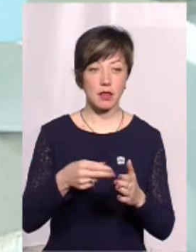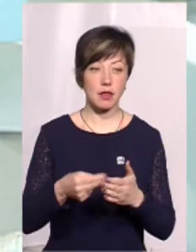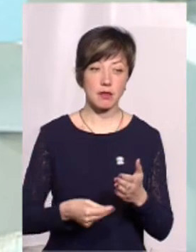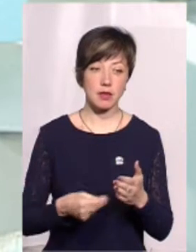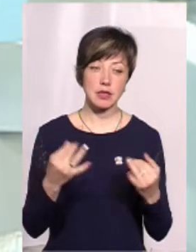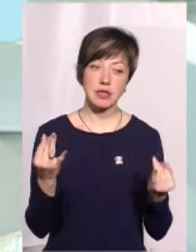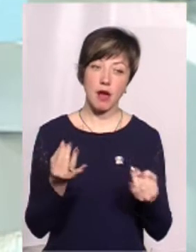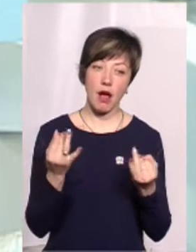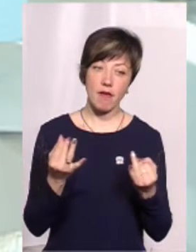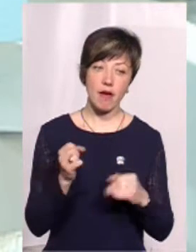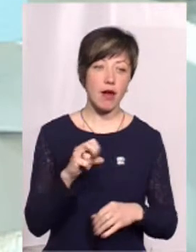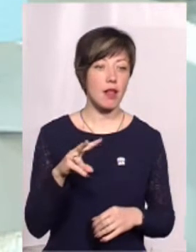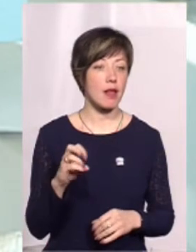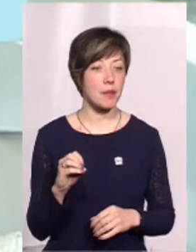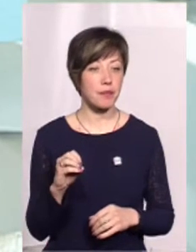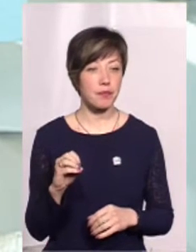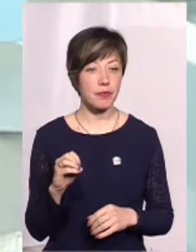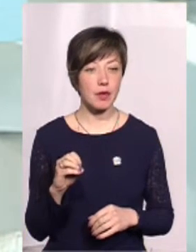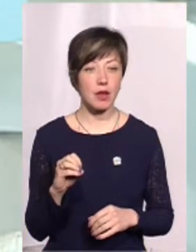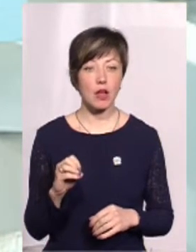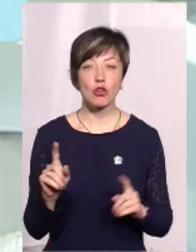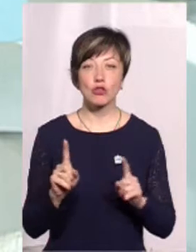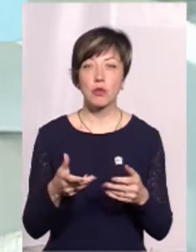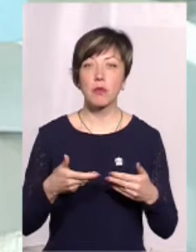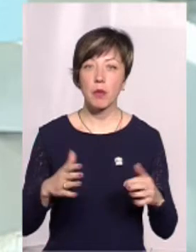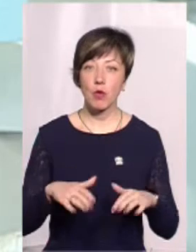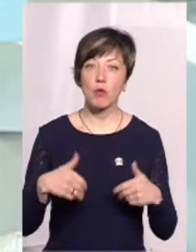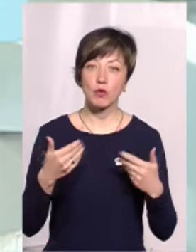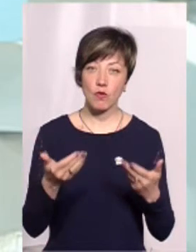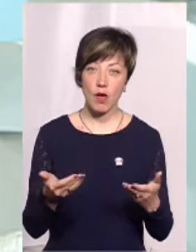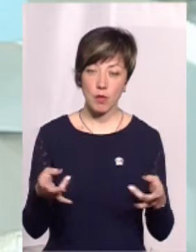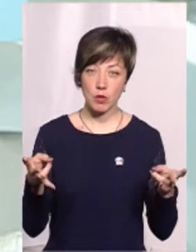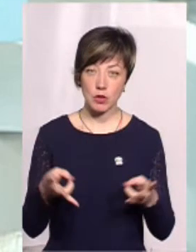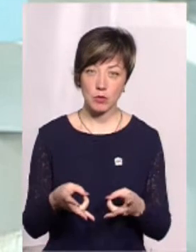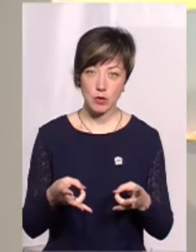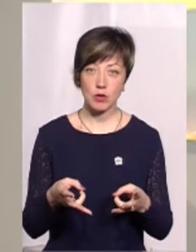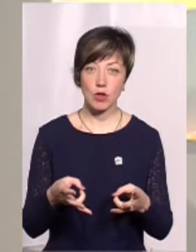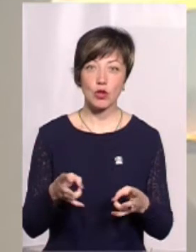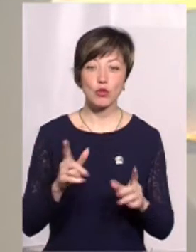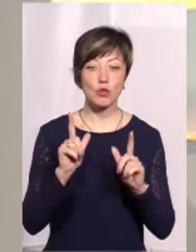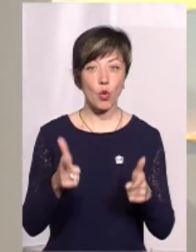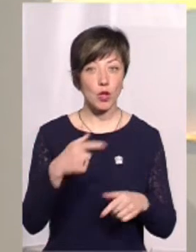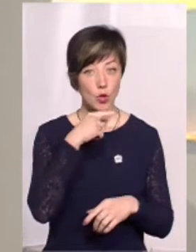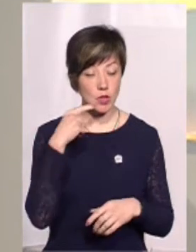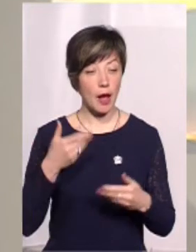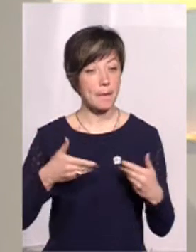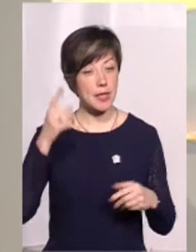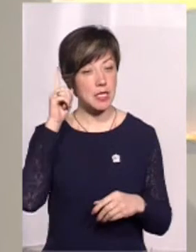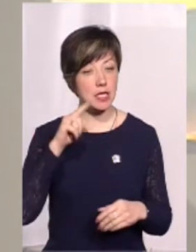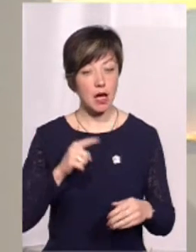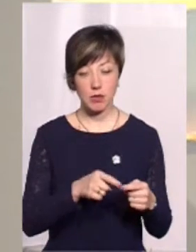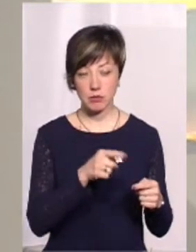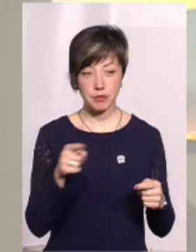штука цікава, але, як мінімум, для того, щоб ми пропонували, потрібно, щоб згодилася Росія. А ми знаємо, що